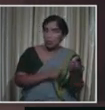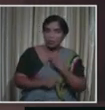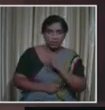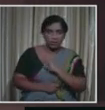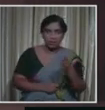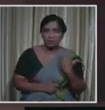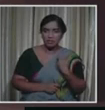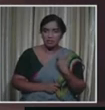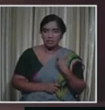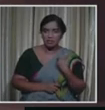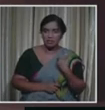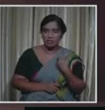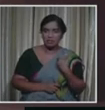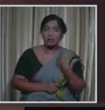නේ.